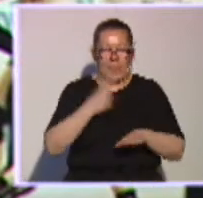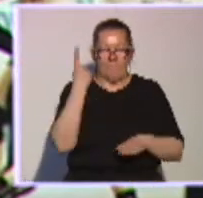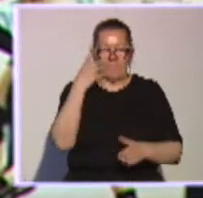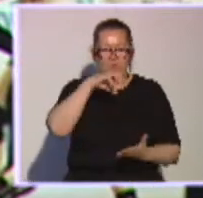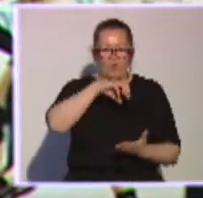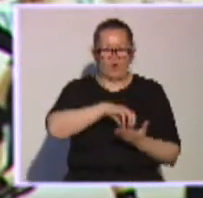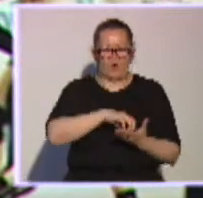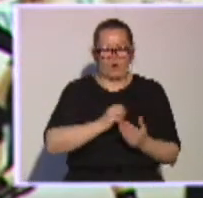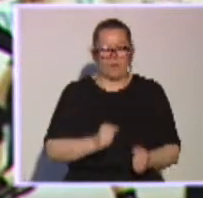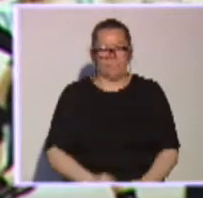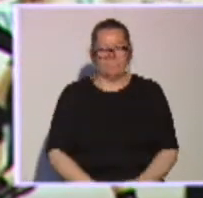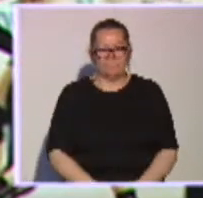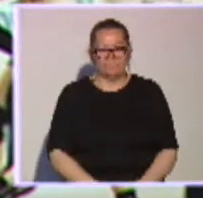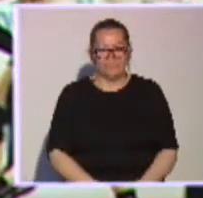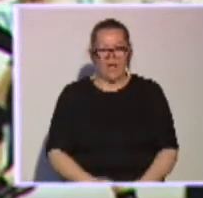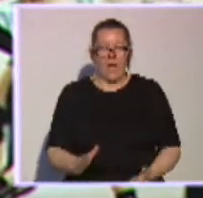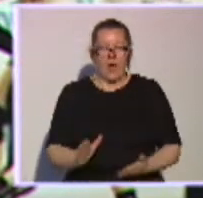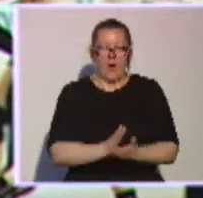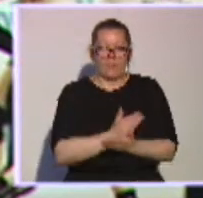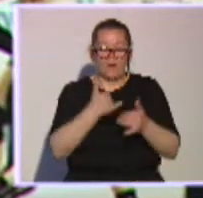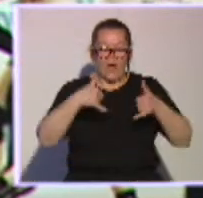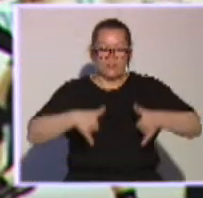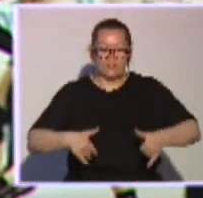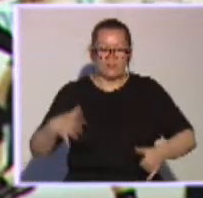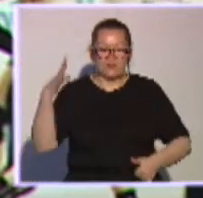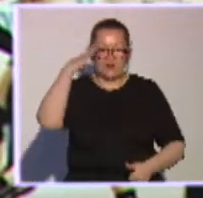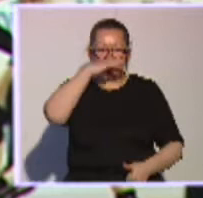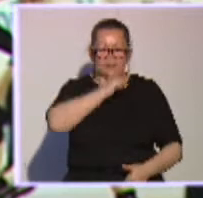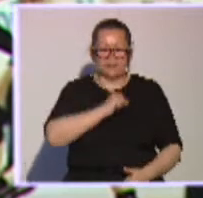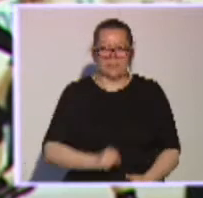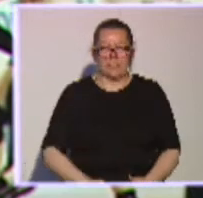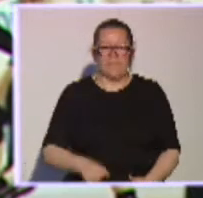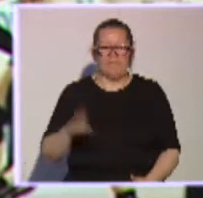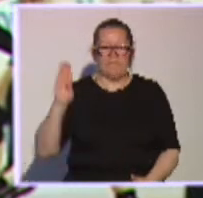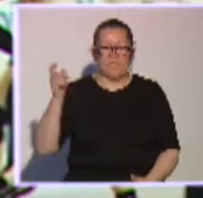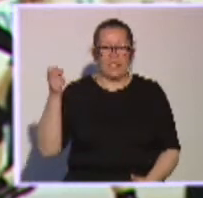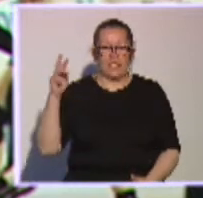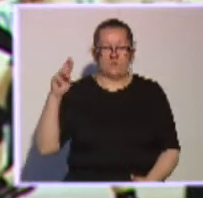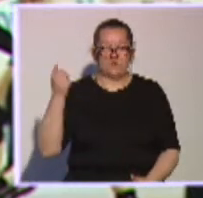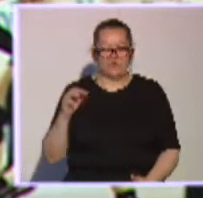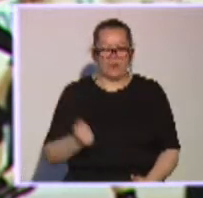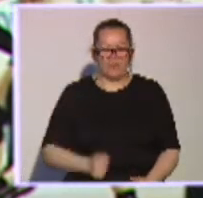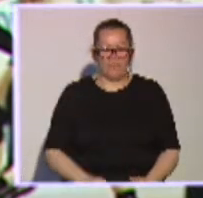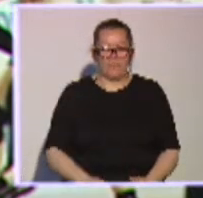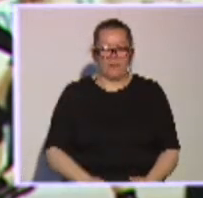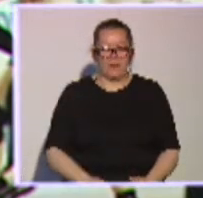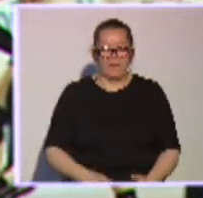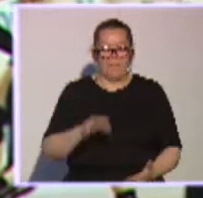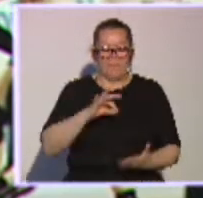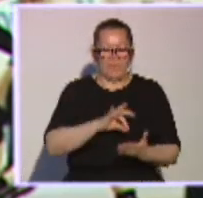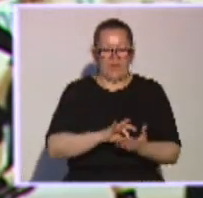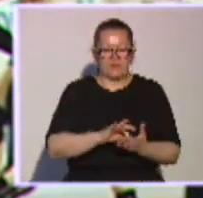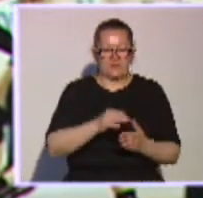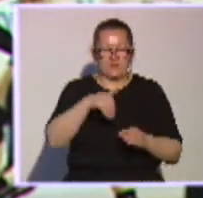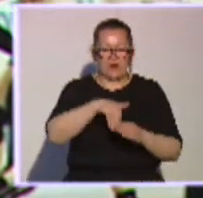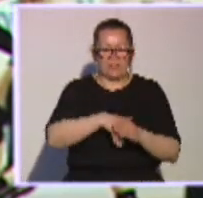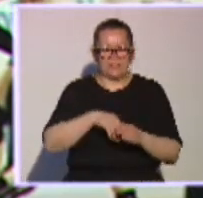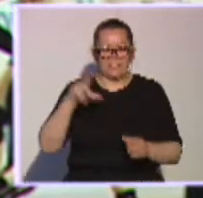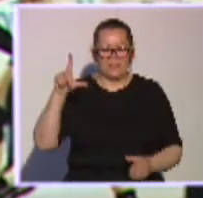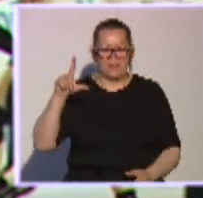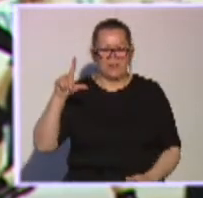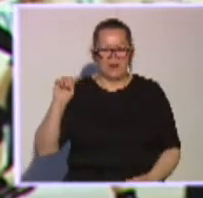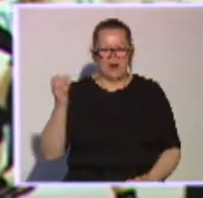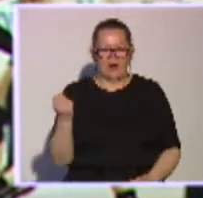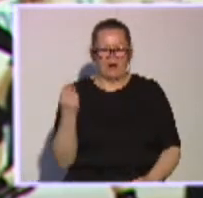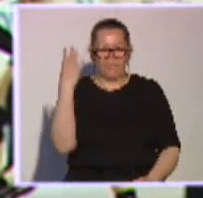loc în clasamentul turneului. O victorie în această seară în fața jucătoarelor de la Corona Brașov ar asigura prezența craiovencilor în Liga Florilor